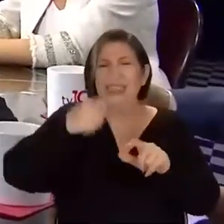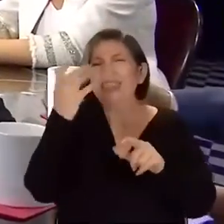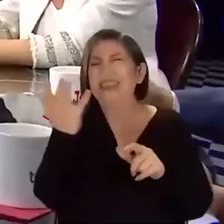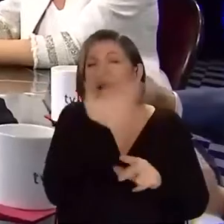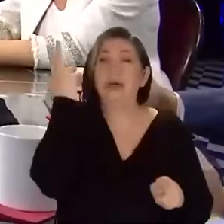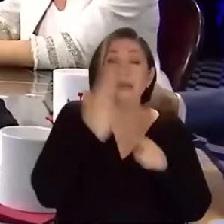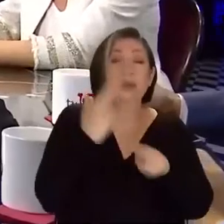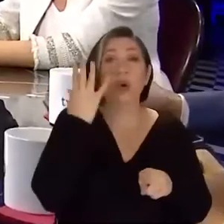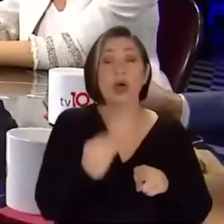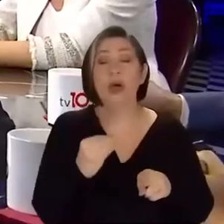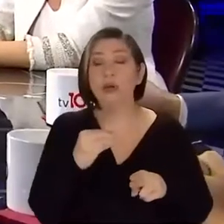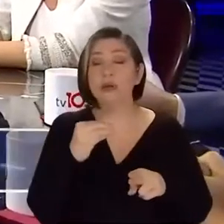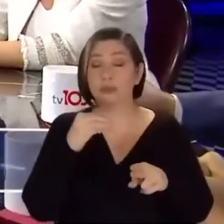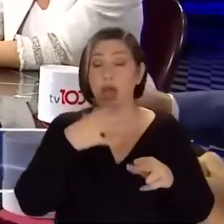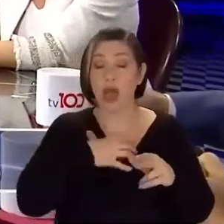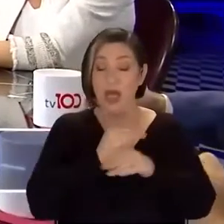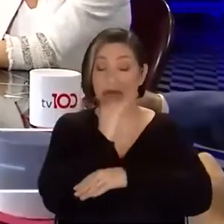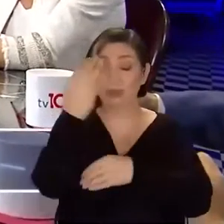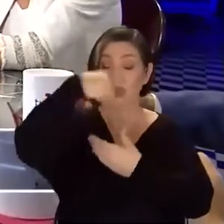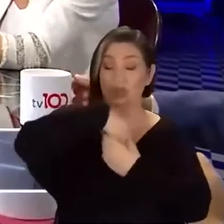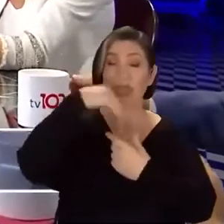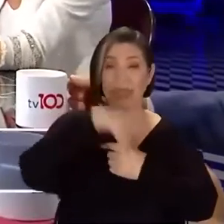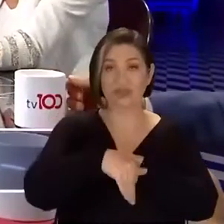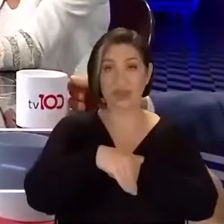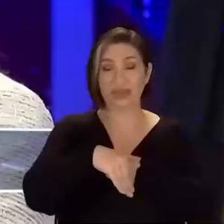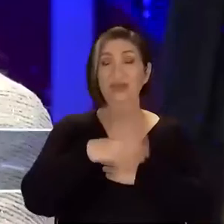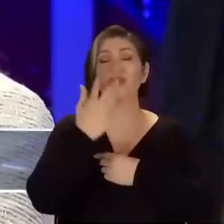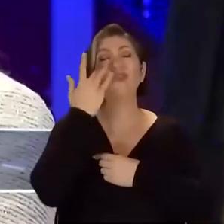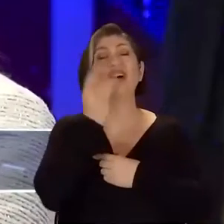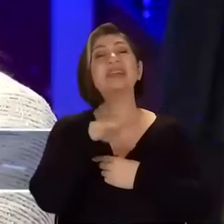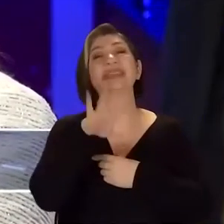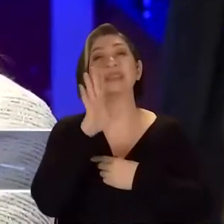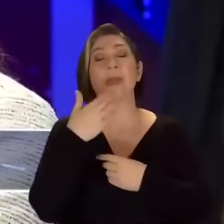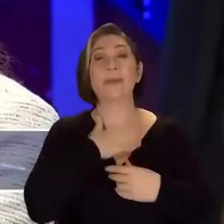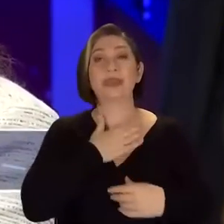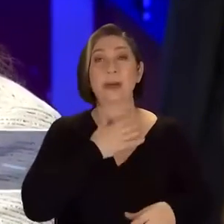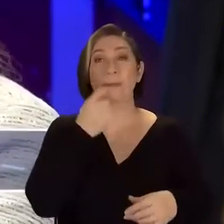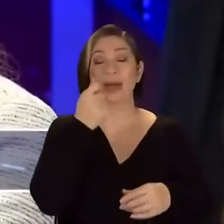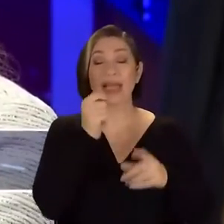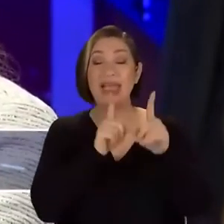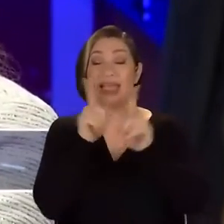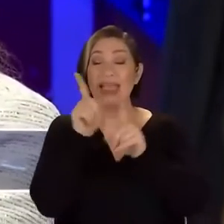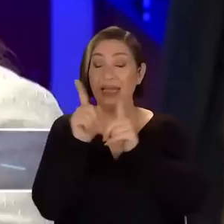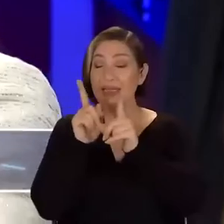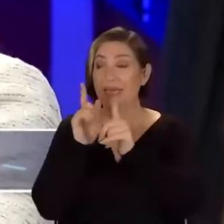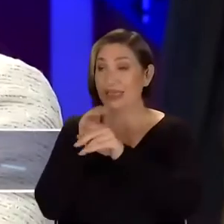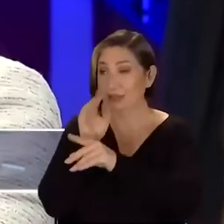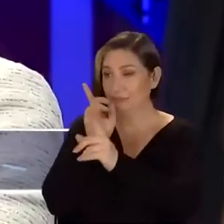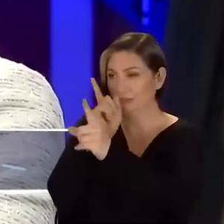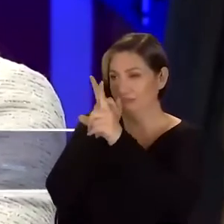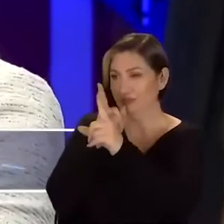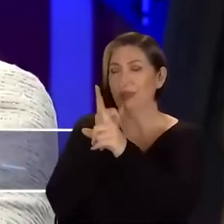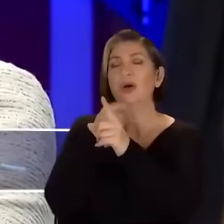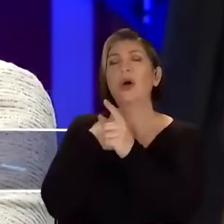bir şekilde, evet, günlük dolaşıma girecek gibi geliyor bana. Çünkü farkında değiliz ama biz parayı dijital yaşamaya çoktan